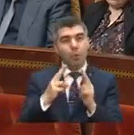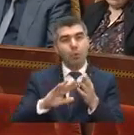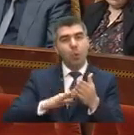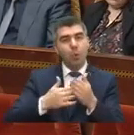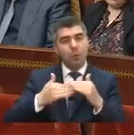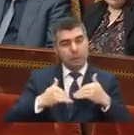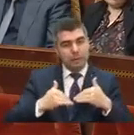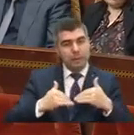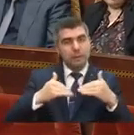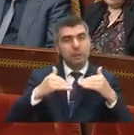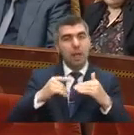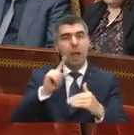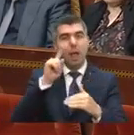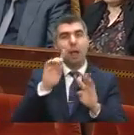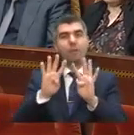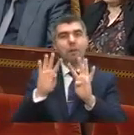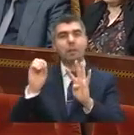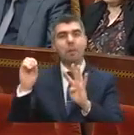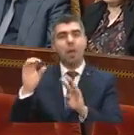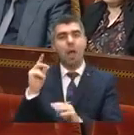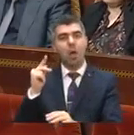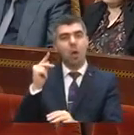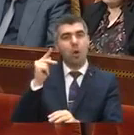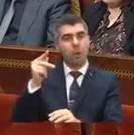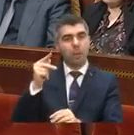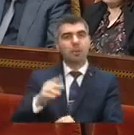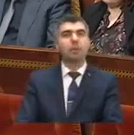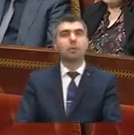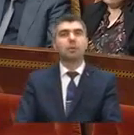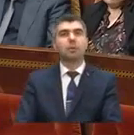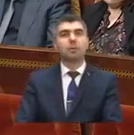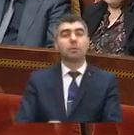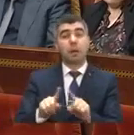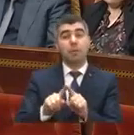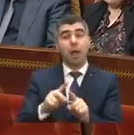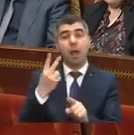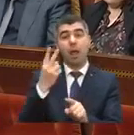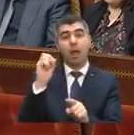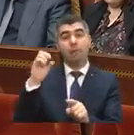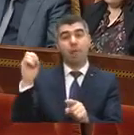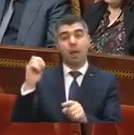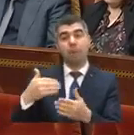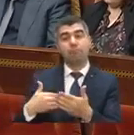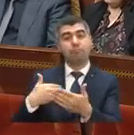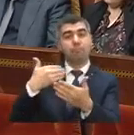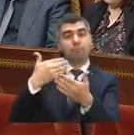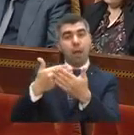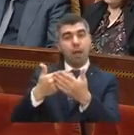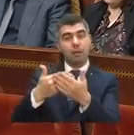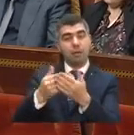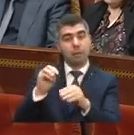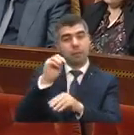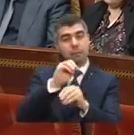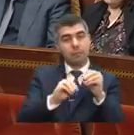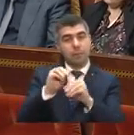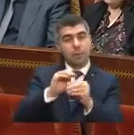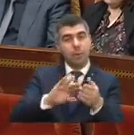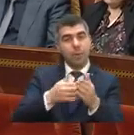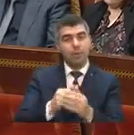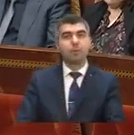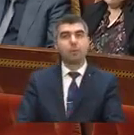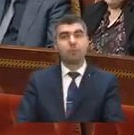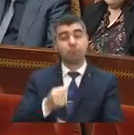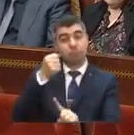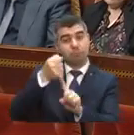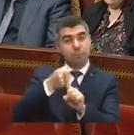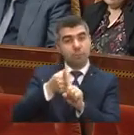اليوم حوالي 1800 كيلومتر، أغلبها شيد بعد سنة 2000، وهذا يدل على المجهود الذي بذلته الدولة